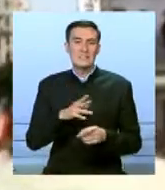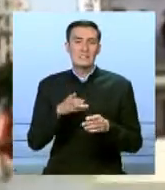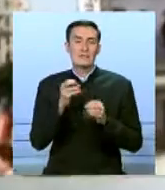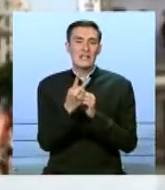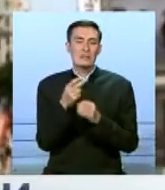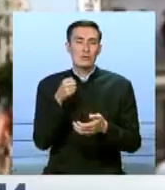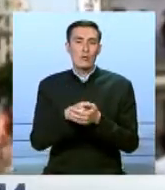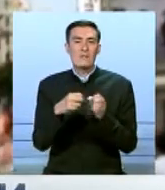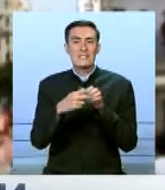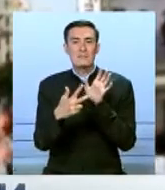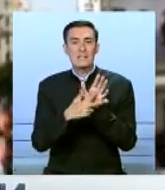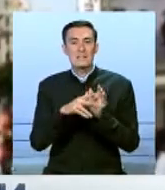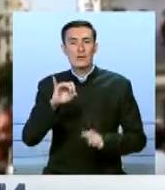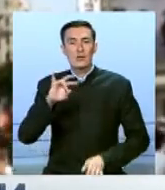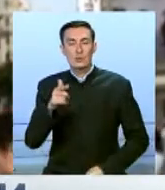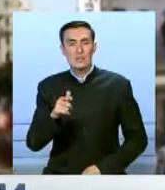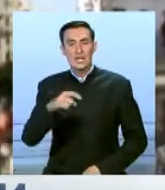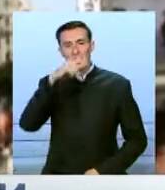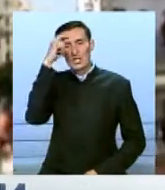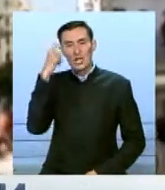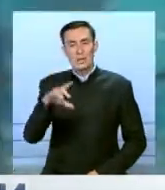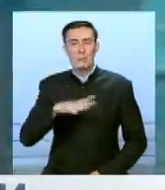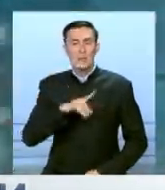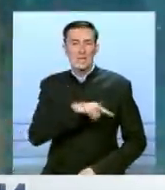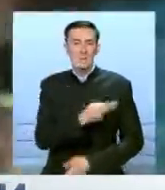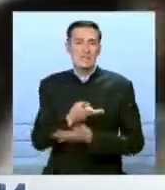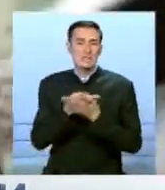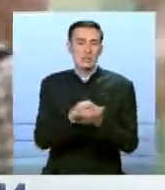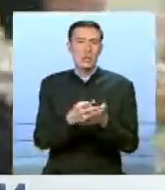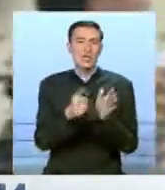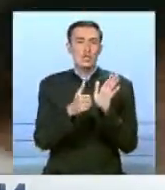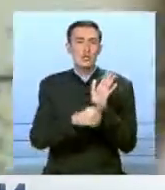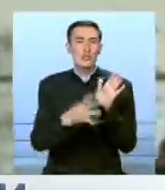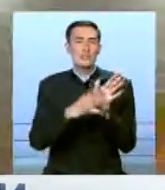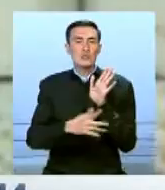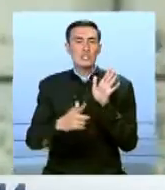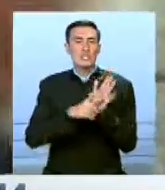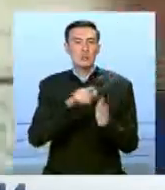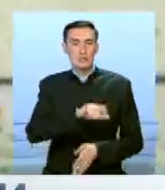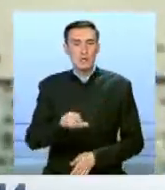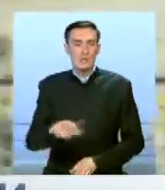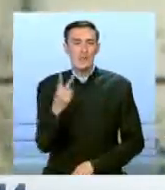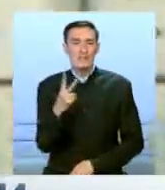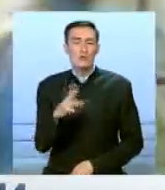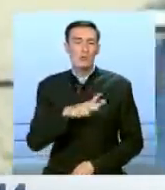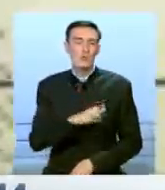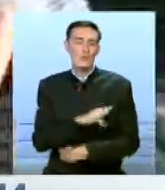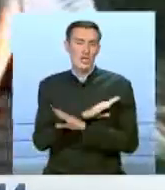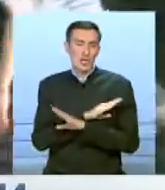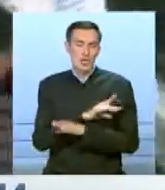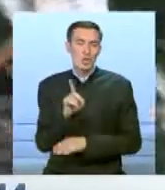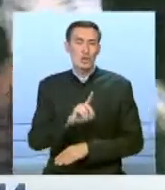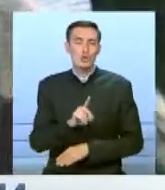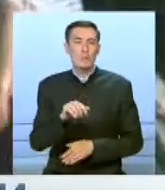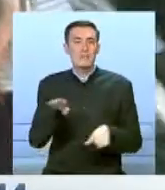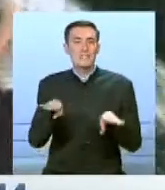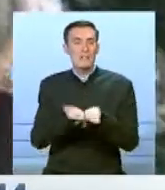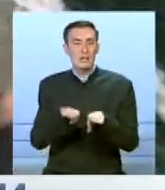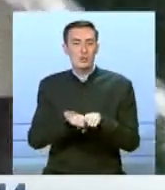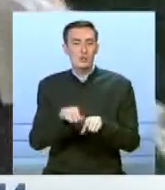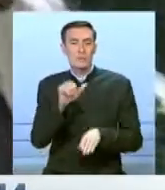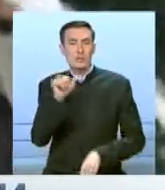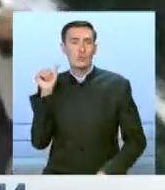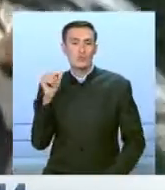12 по 18 июня из-за жары были госпитализированы 697 человек. Двое из них скончались. Отмечается, что по сравнению